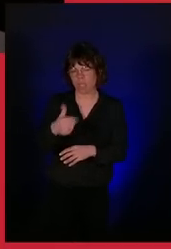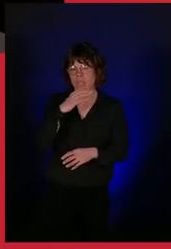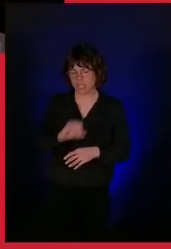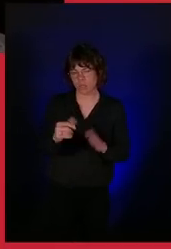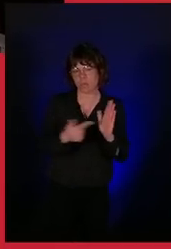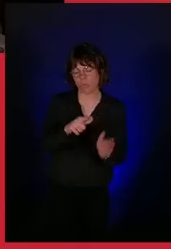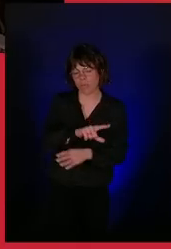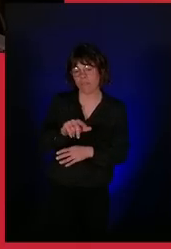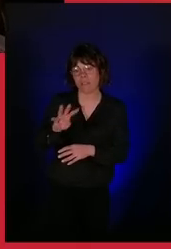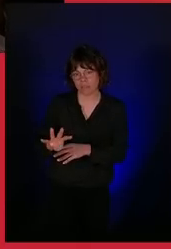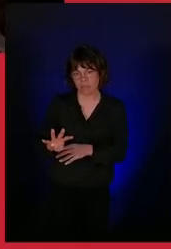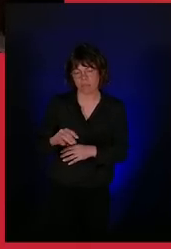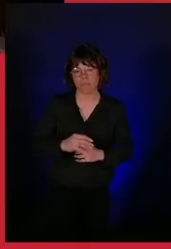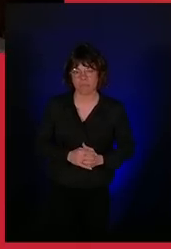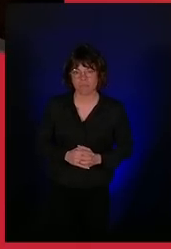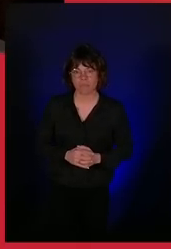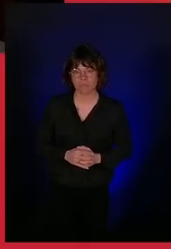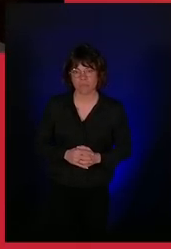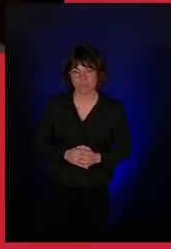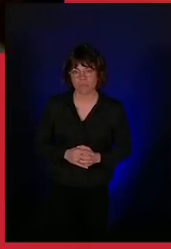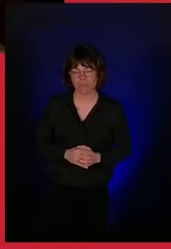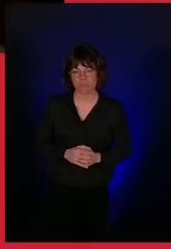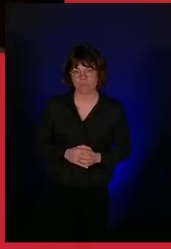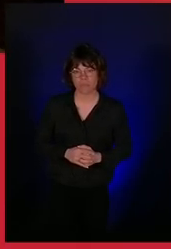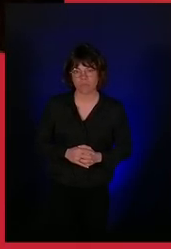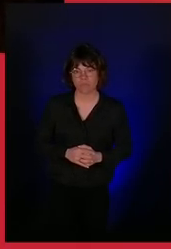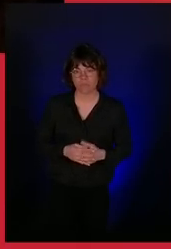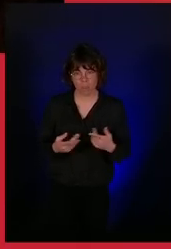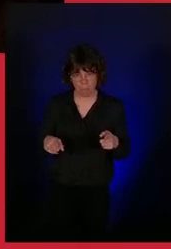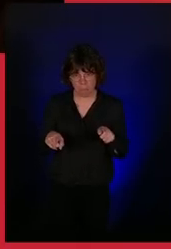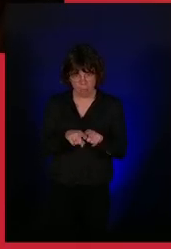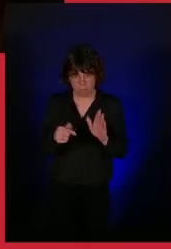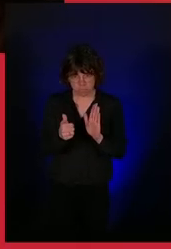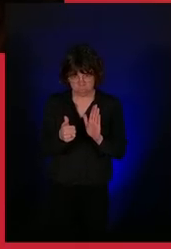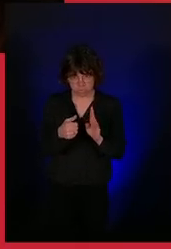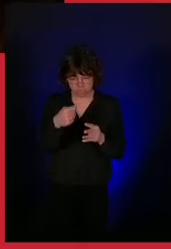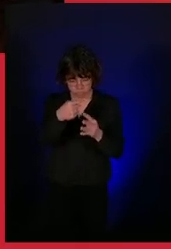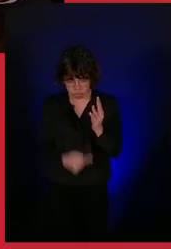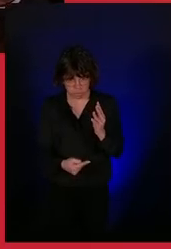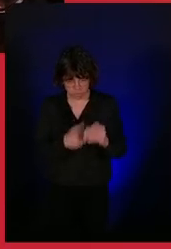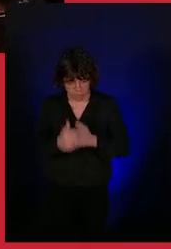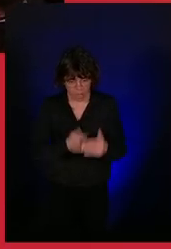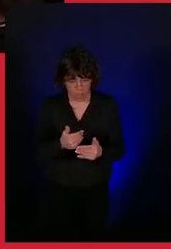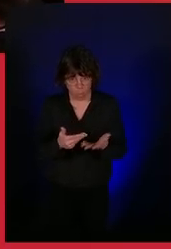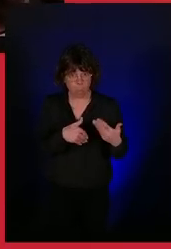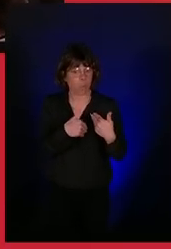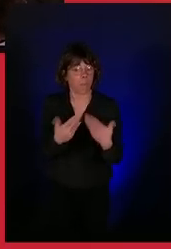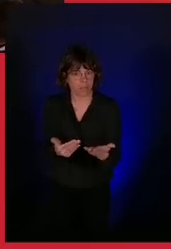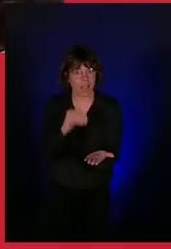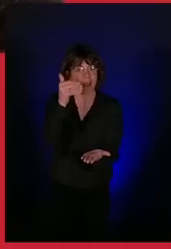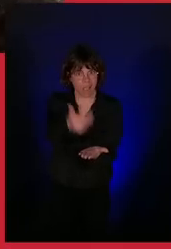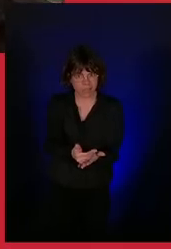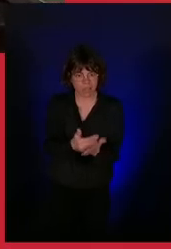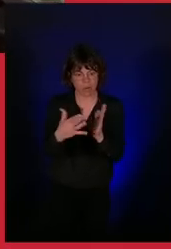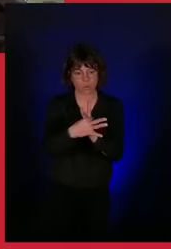décembre 2024. Avec les mêmes démarches, Nous proposerons de clôturer l'exercice